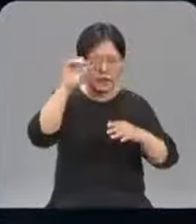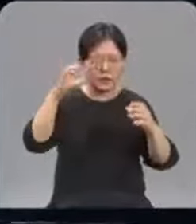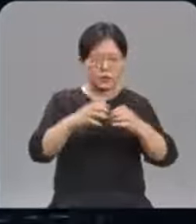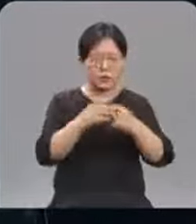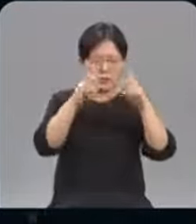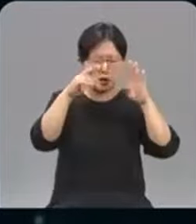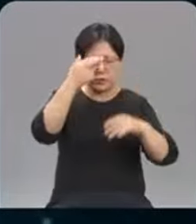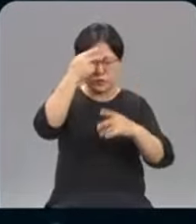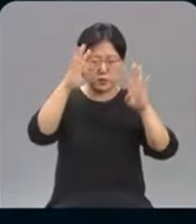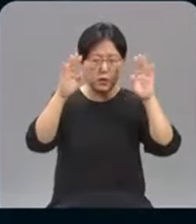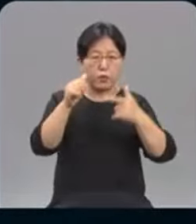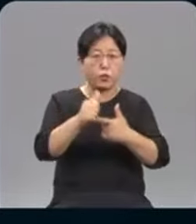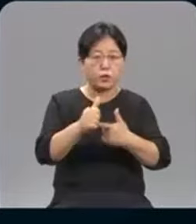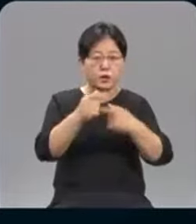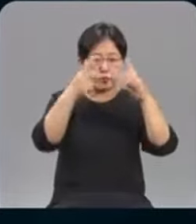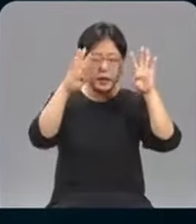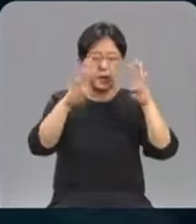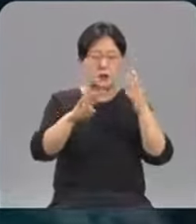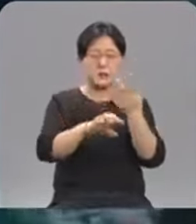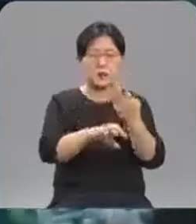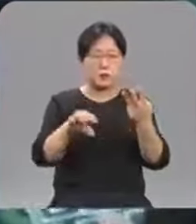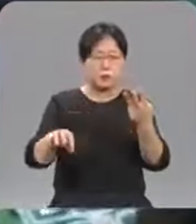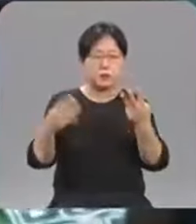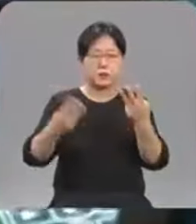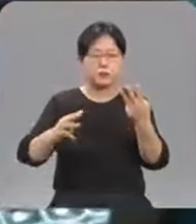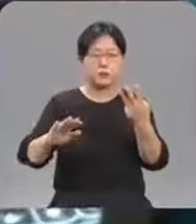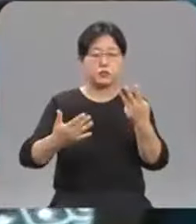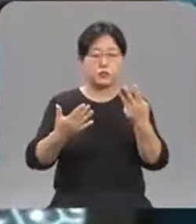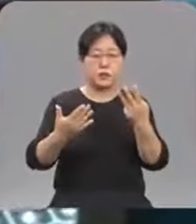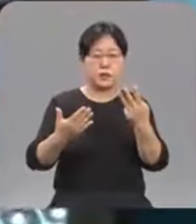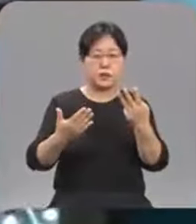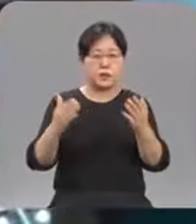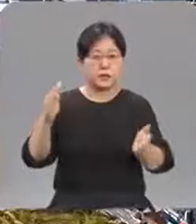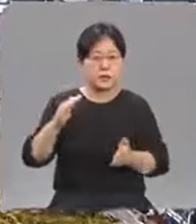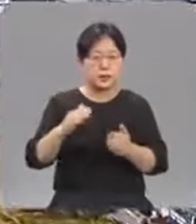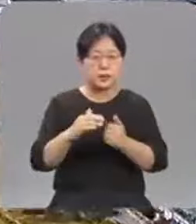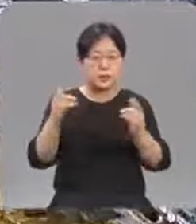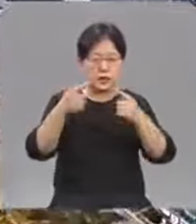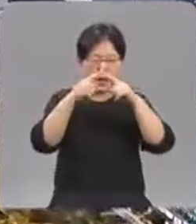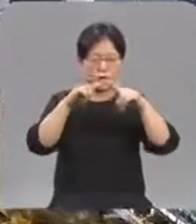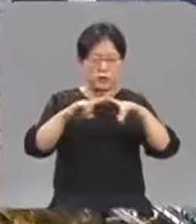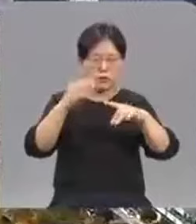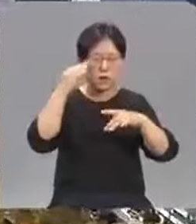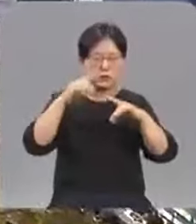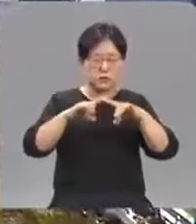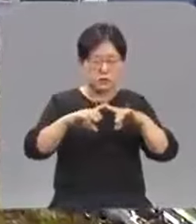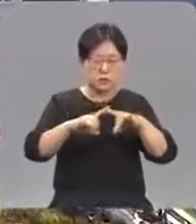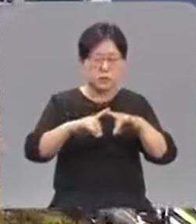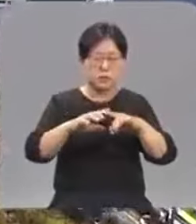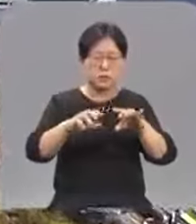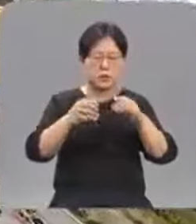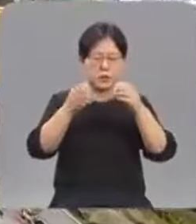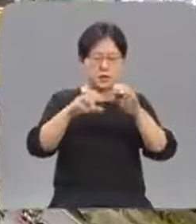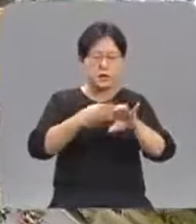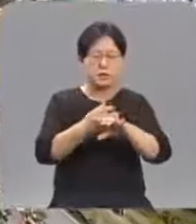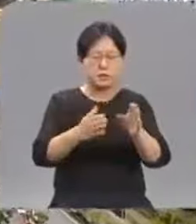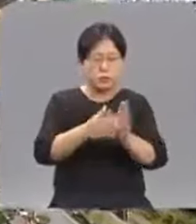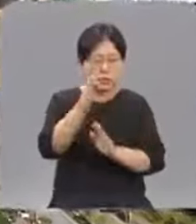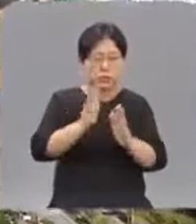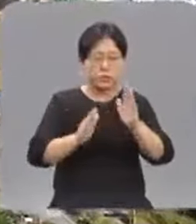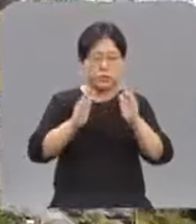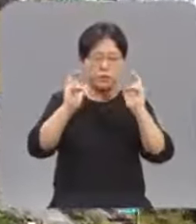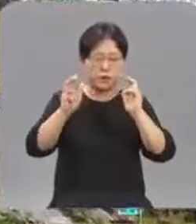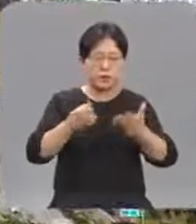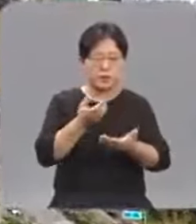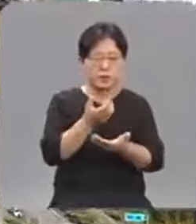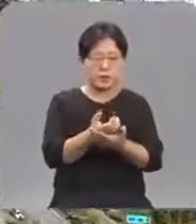융합대학과 조선대, 호남대 세 곳에만 대략 3,900여 명. 한전을 비롯한 혁신도시 공기업 취업을 우선으로 IT